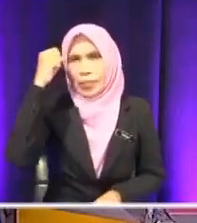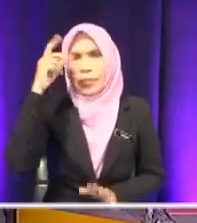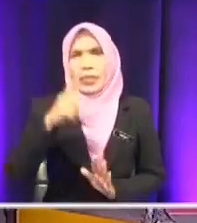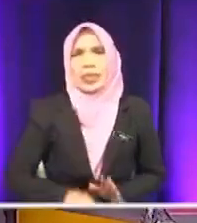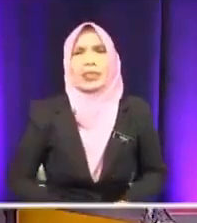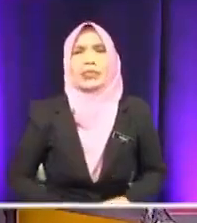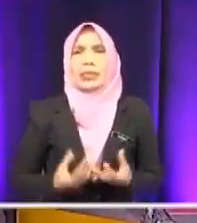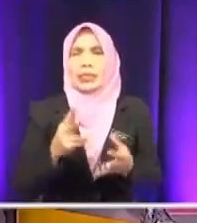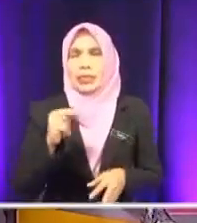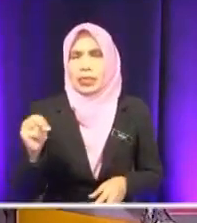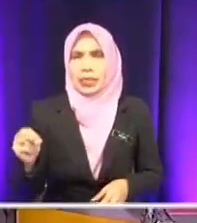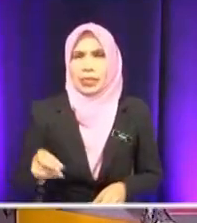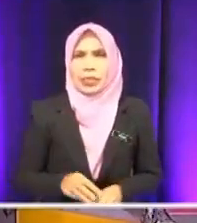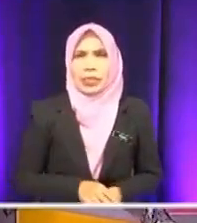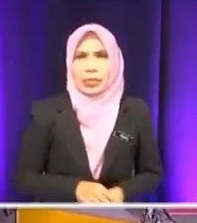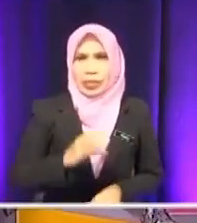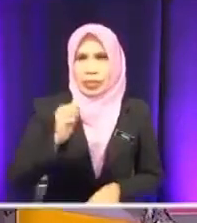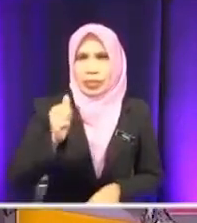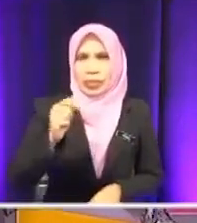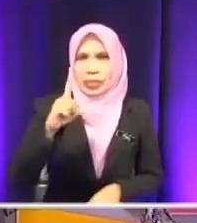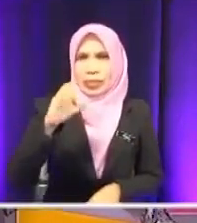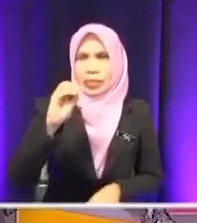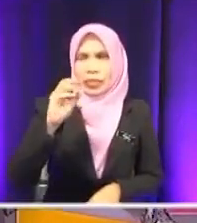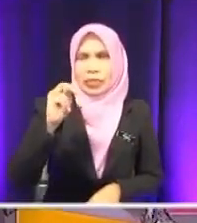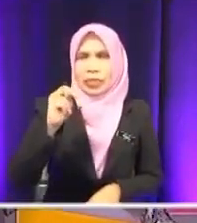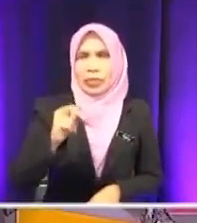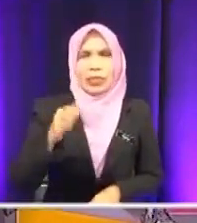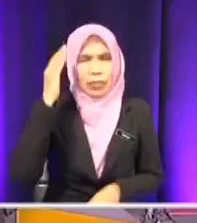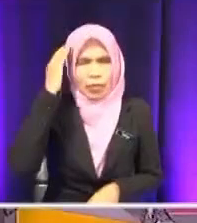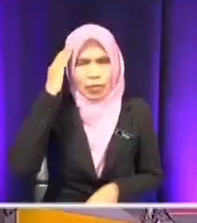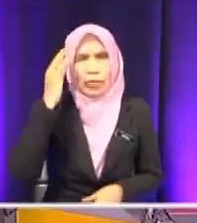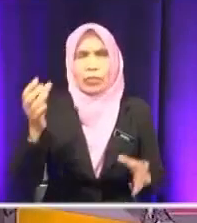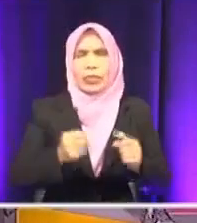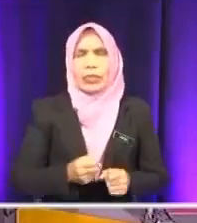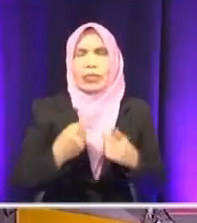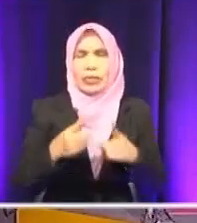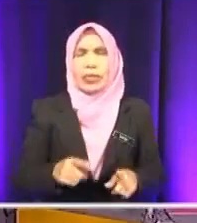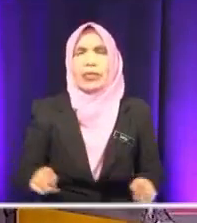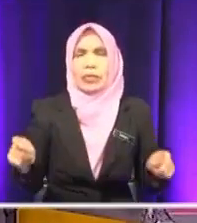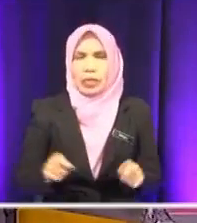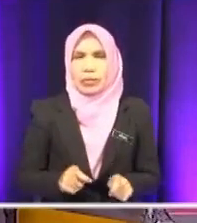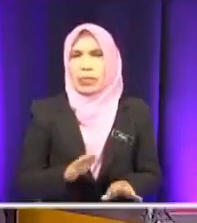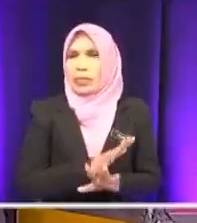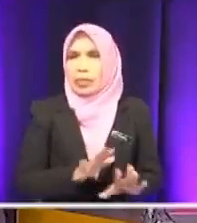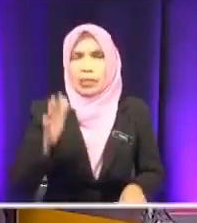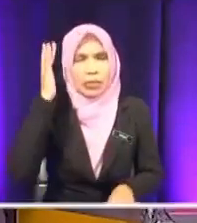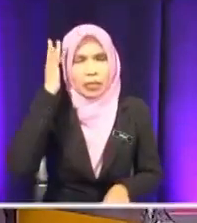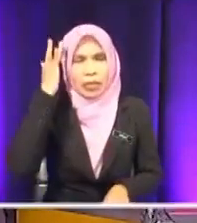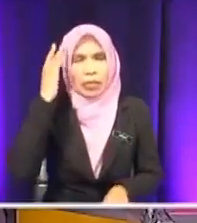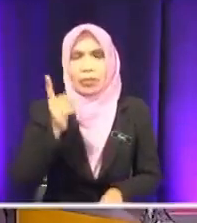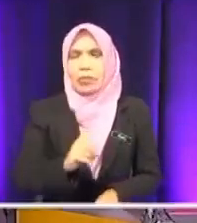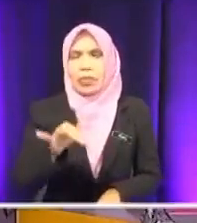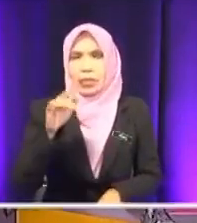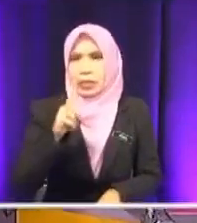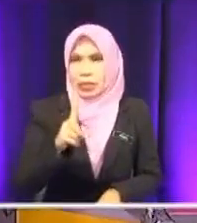jadi kebanyakan calon dia tahu nak Jawa tapi dia tak tahu point apa yang patut ditekankan bila melibatkan beberapa topik penting ini